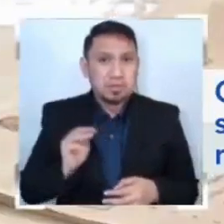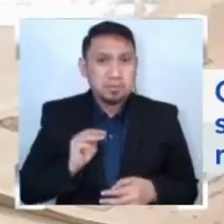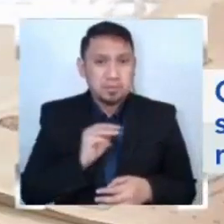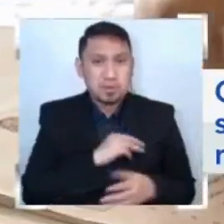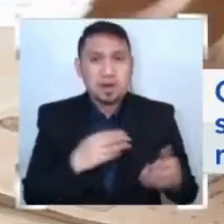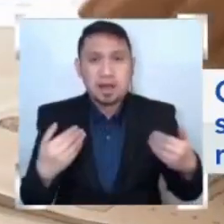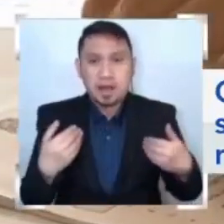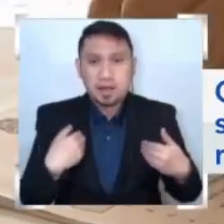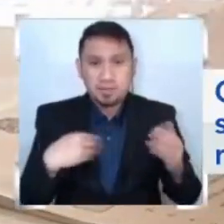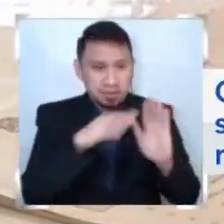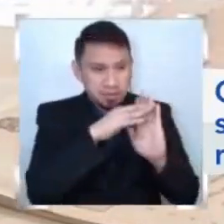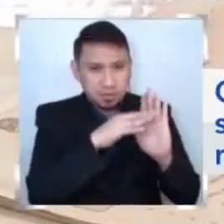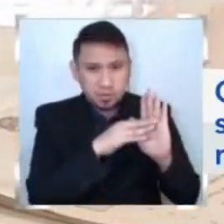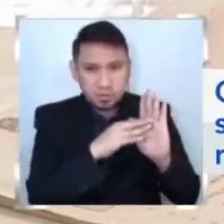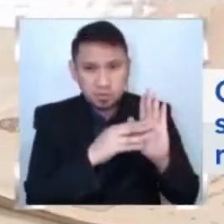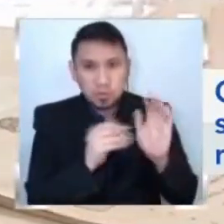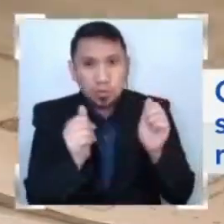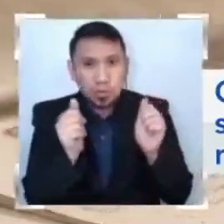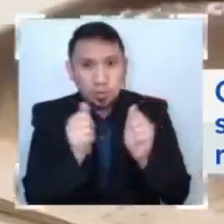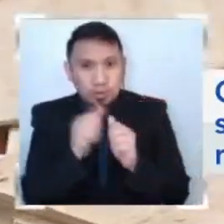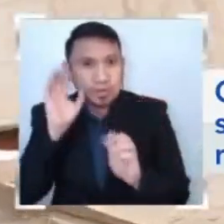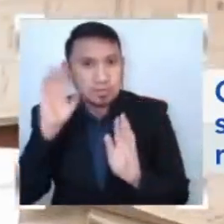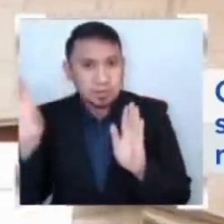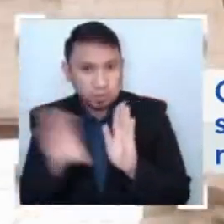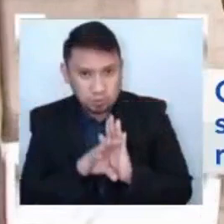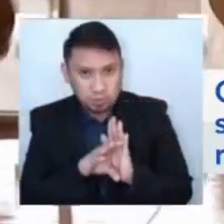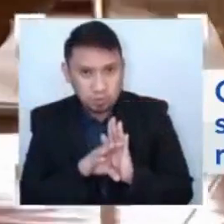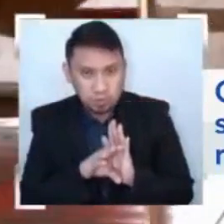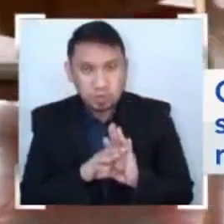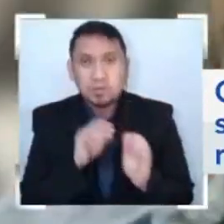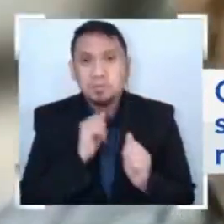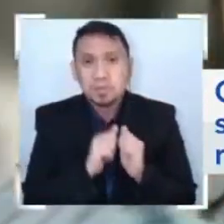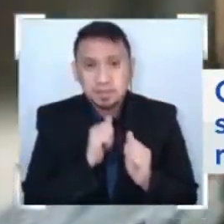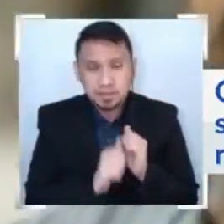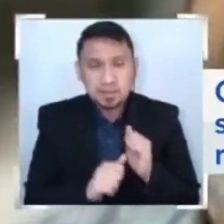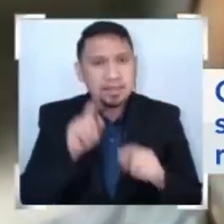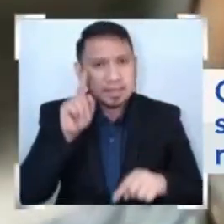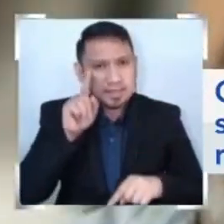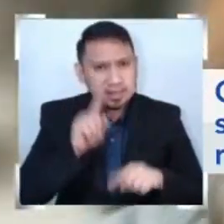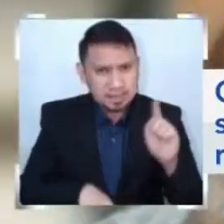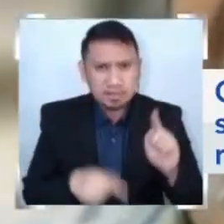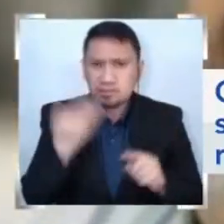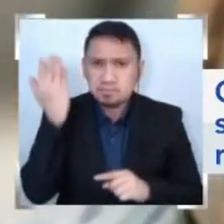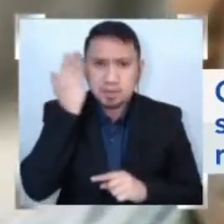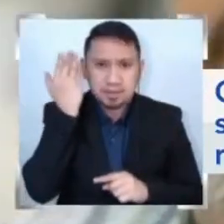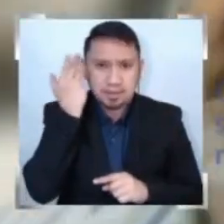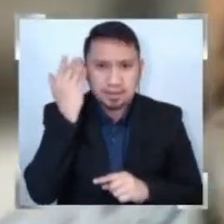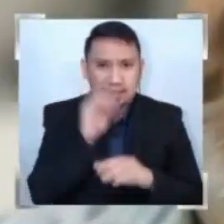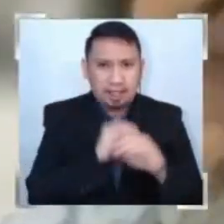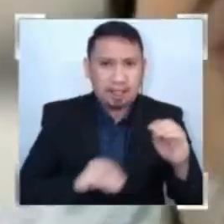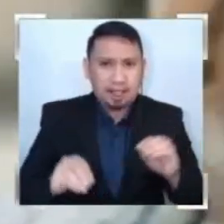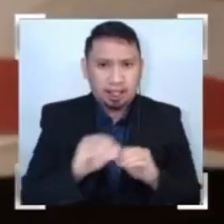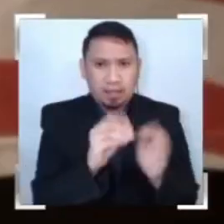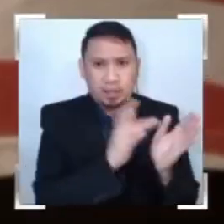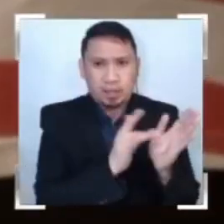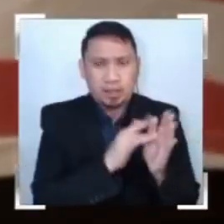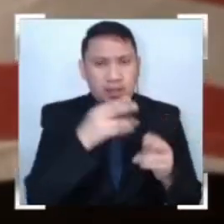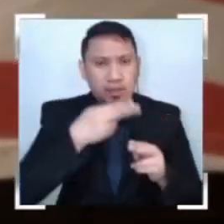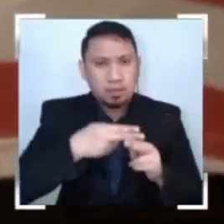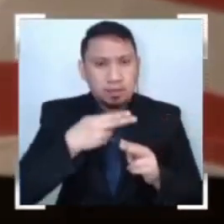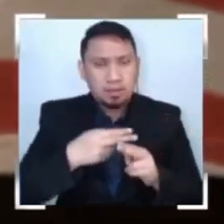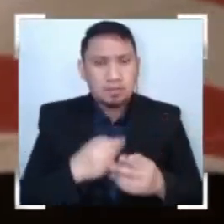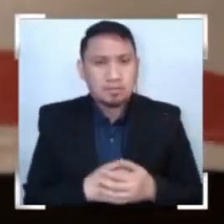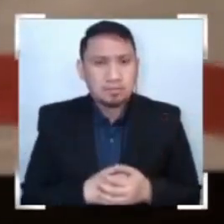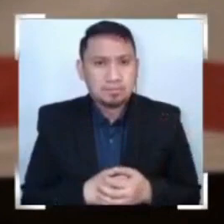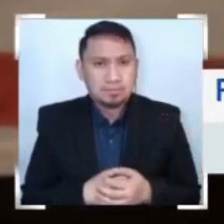litrato ng botante. So ibig sabihin, walang makakapag-pretend na sila yung yumauna.